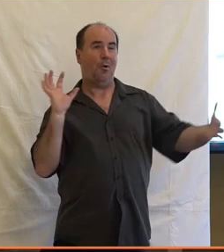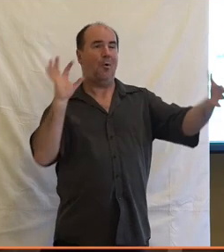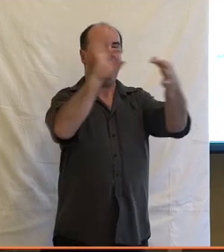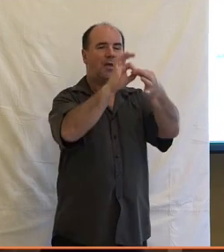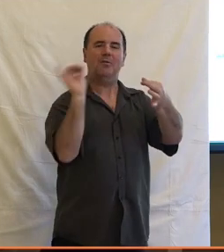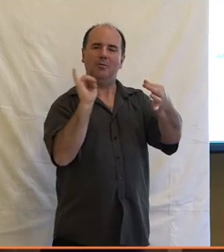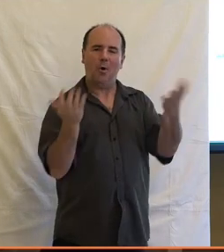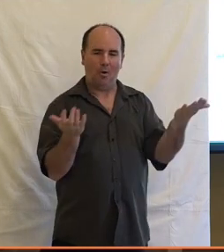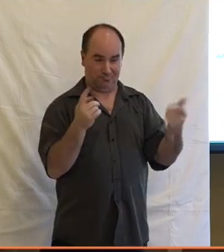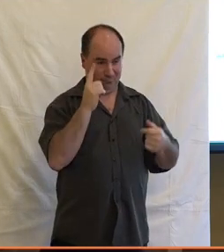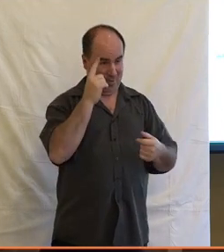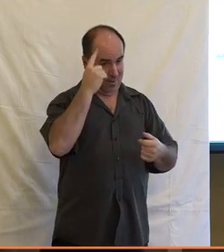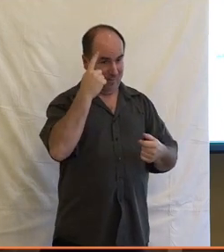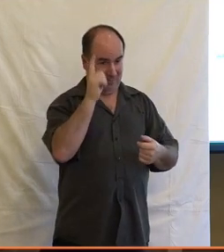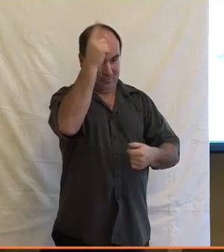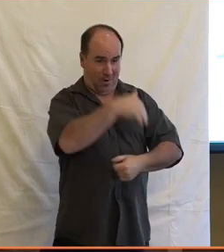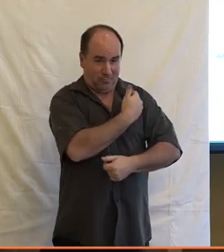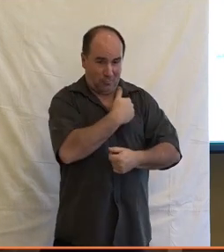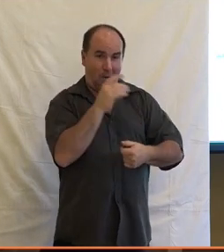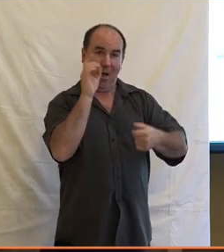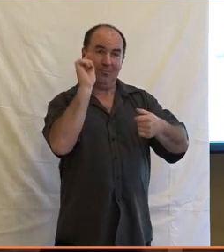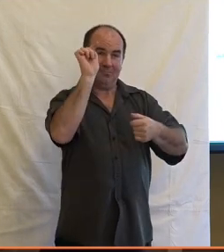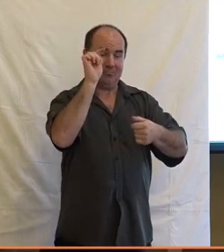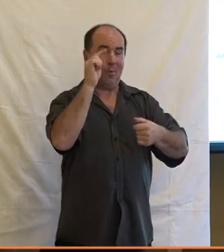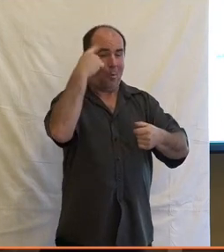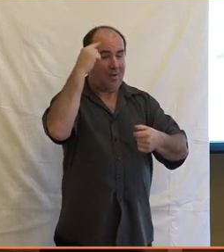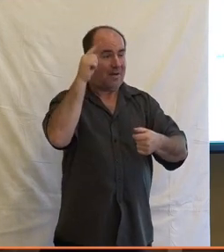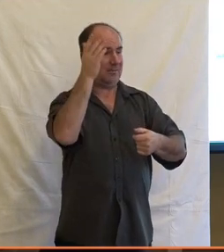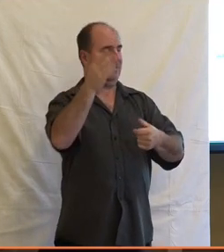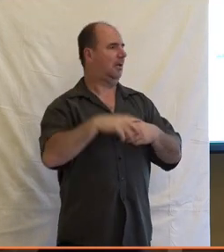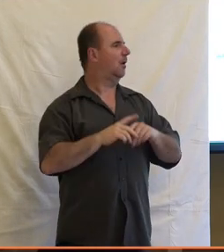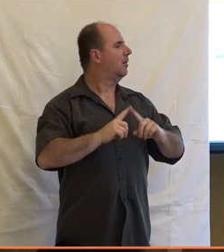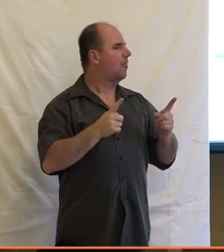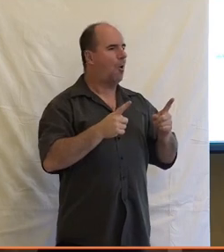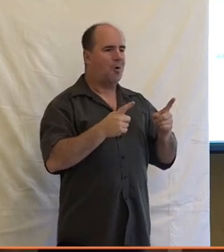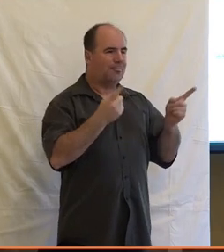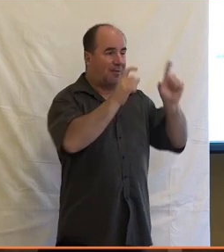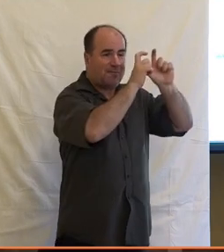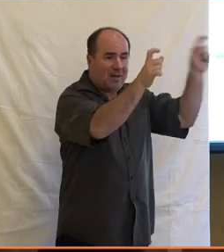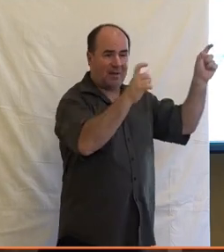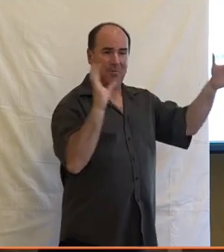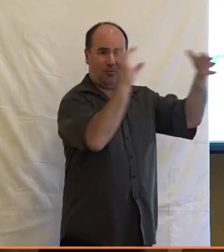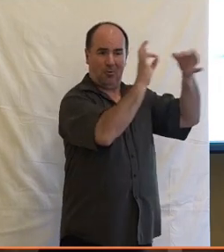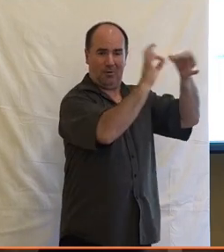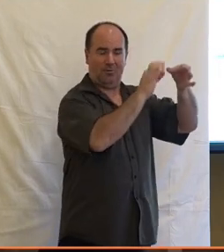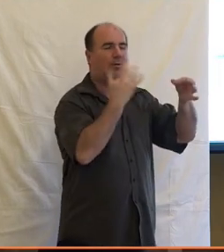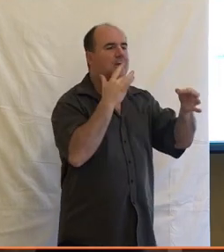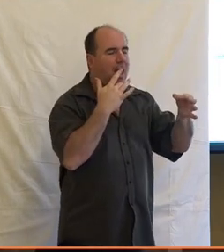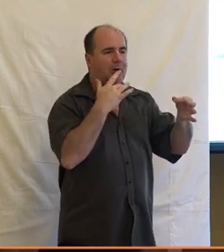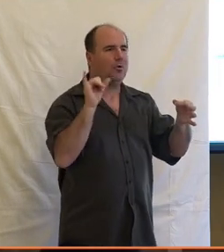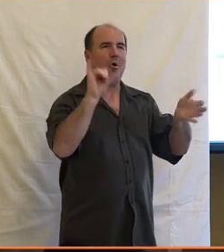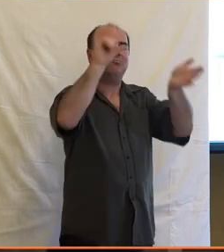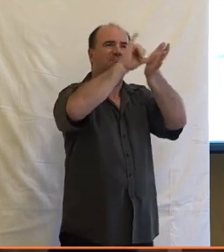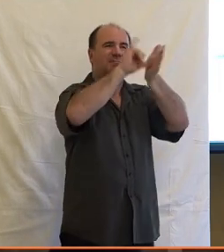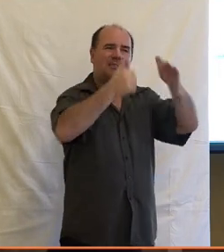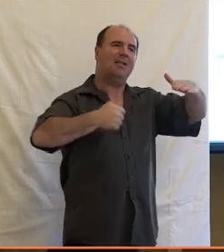přes výrobce těch technologií? Jak by se to mělo dál dostávat ty možnosti, opravdu ty, řekněme, ty pozitivní, o kterých a pak hned za chvilku přijdu i na ty